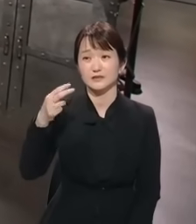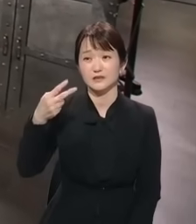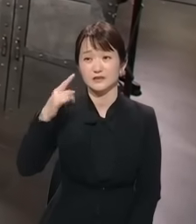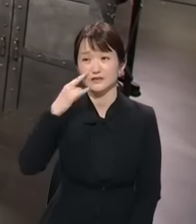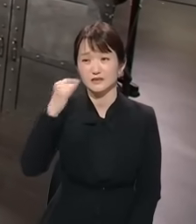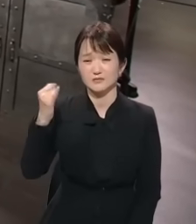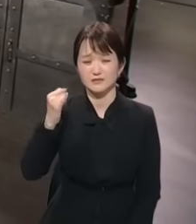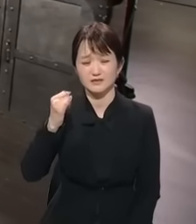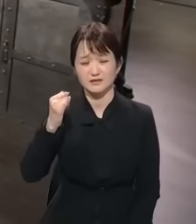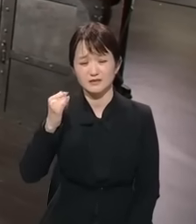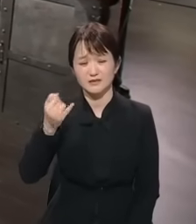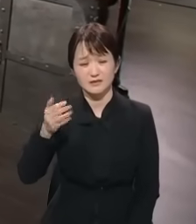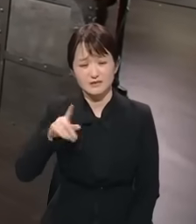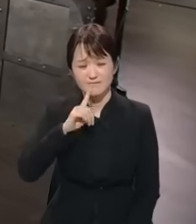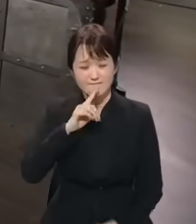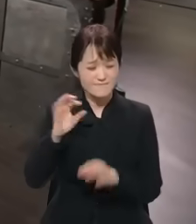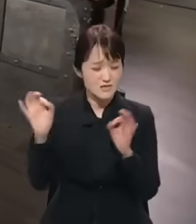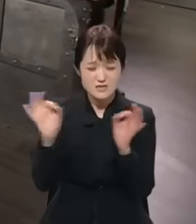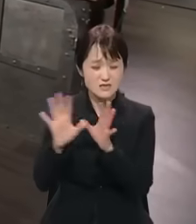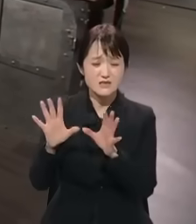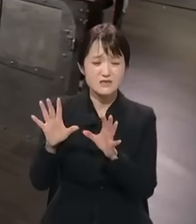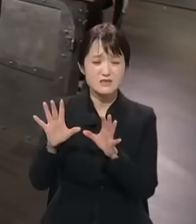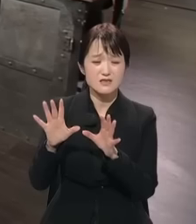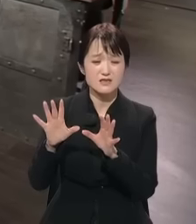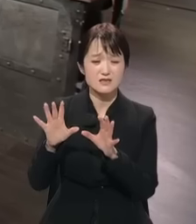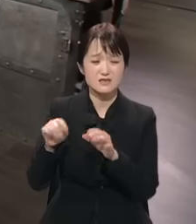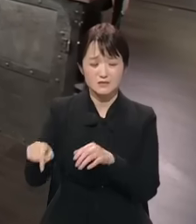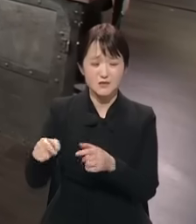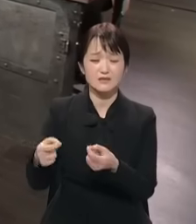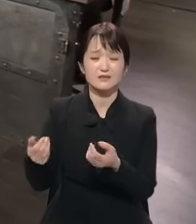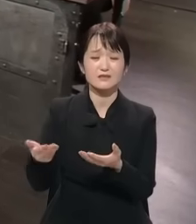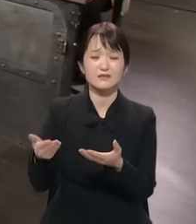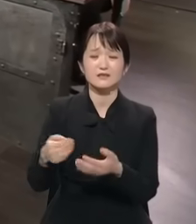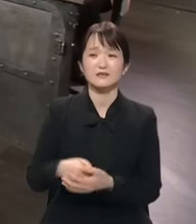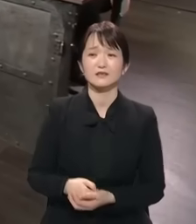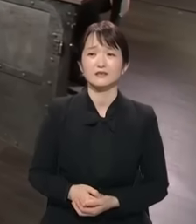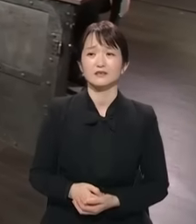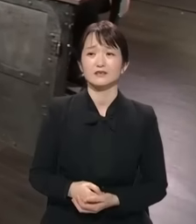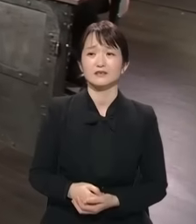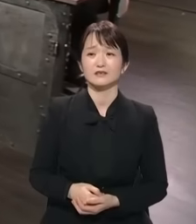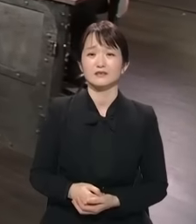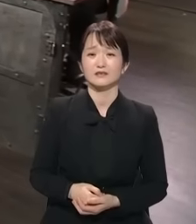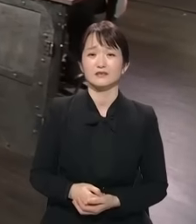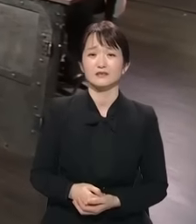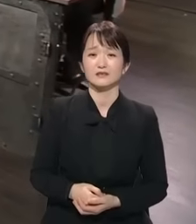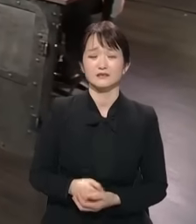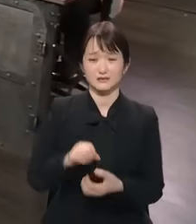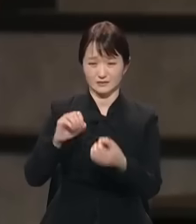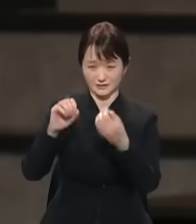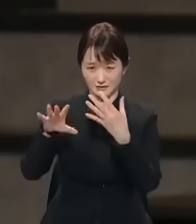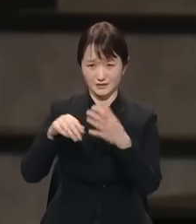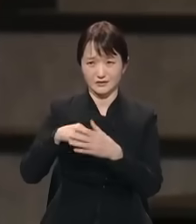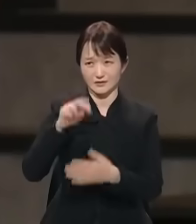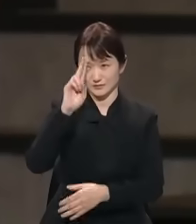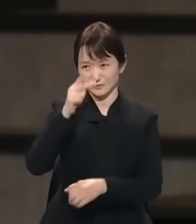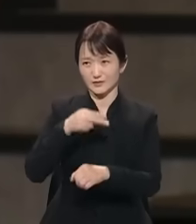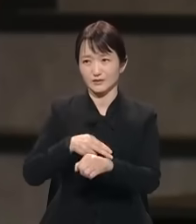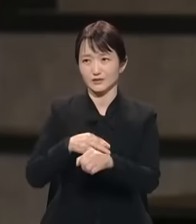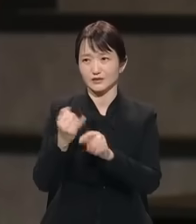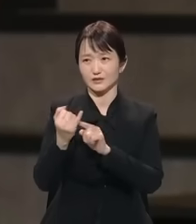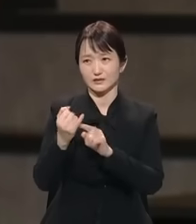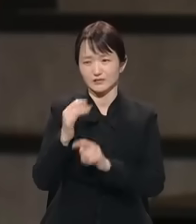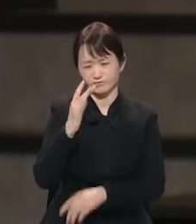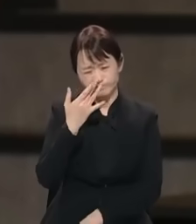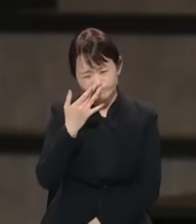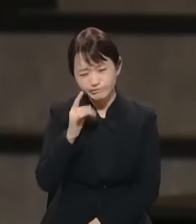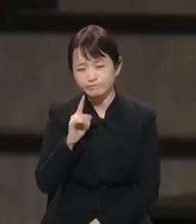되는 짓거리하고 안 돼. 그런 말도 안 되는 짓에 힘을 실어주시는 우리 박 교수님. 네, 이해가 되게 안 되시겠죠.